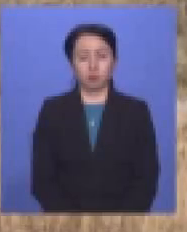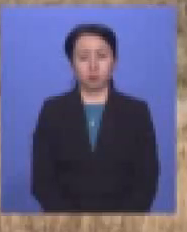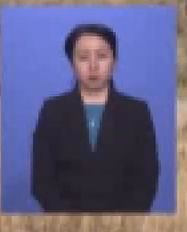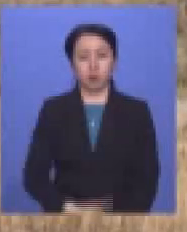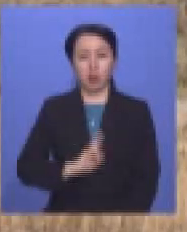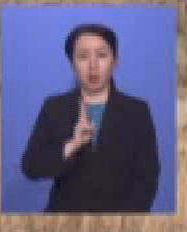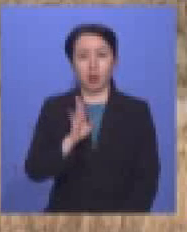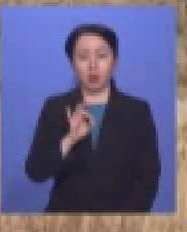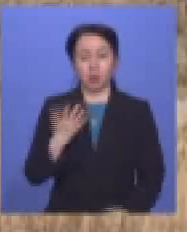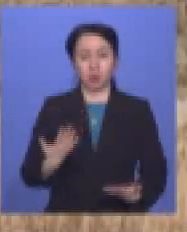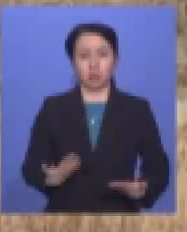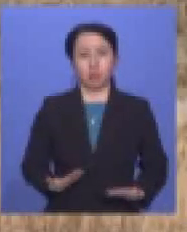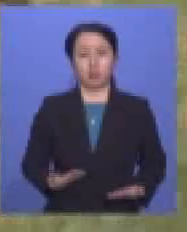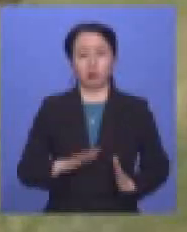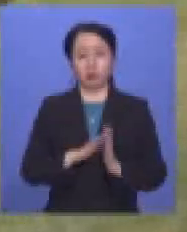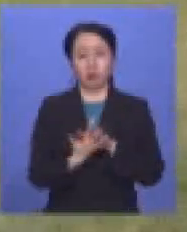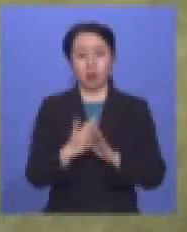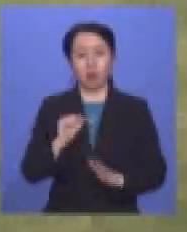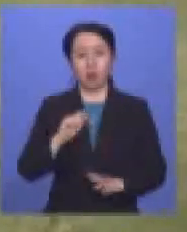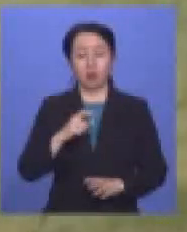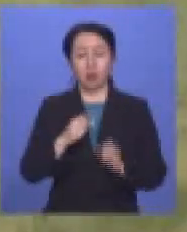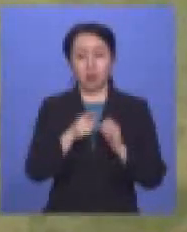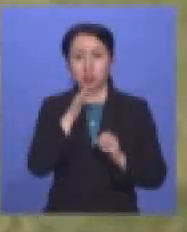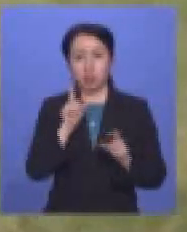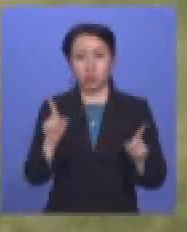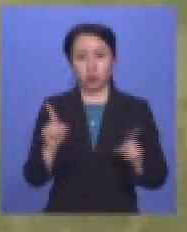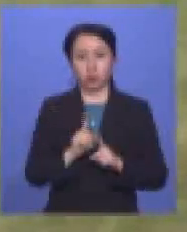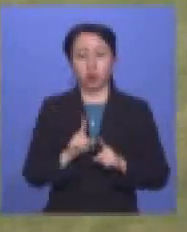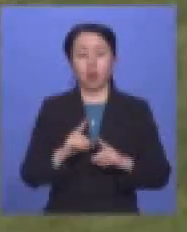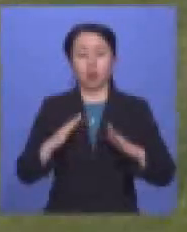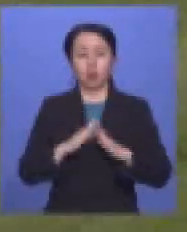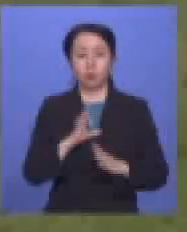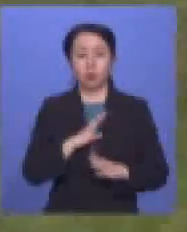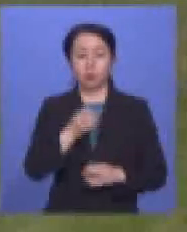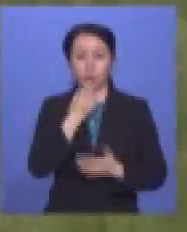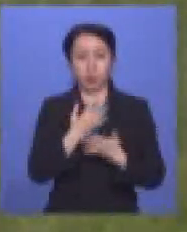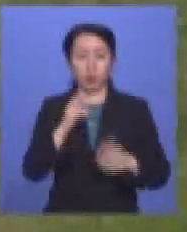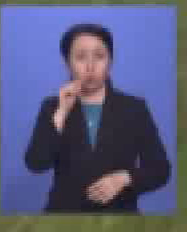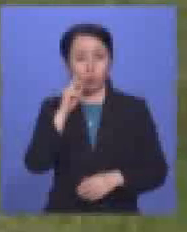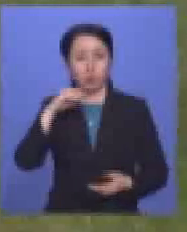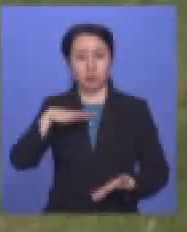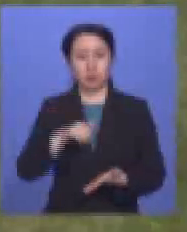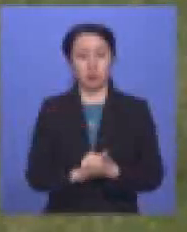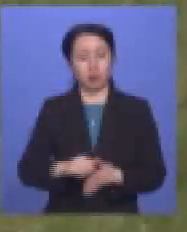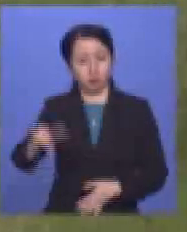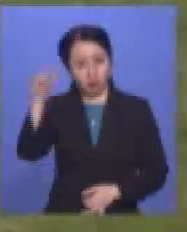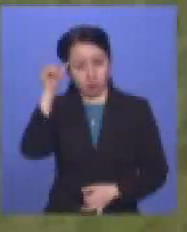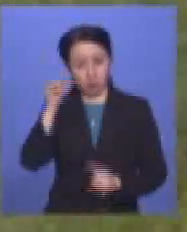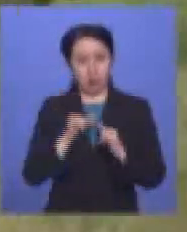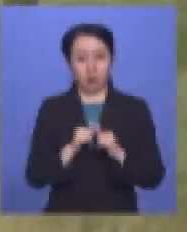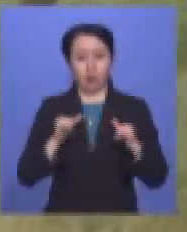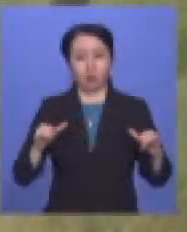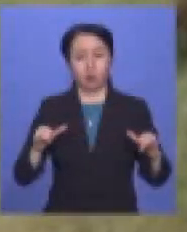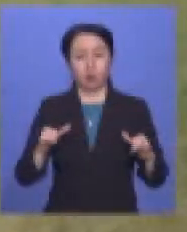Канат Курмангалеев живет в селе Аралагаш 11 лет. Чтобы на столе всегда были домашние продукты, мужчина занимается животноводством. В